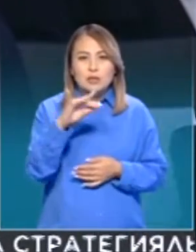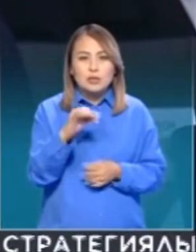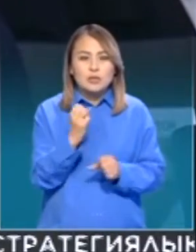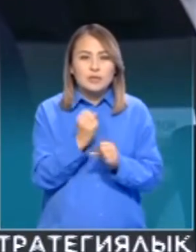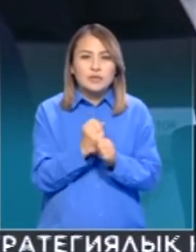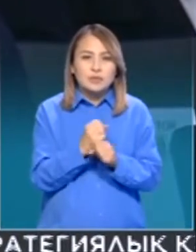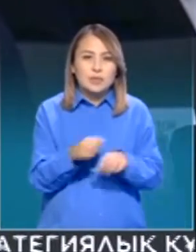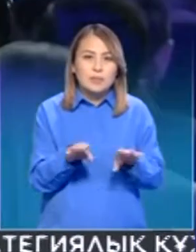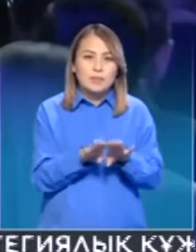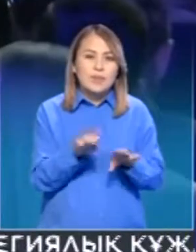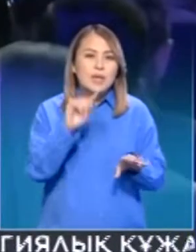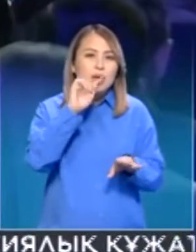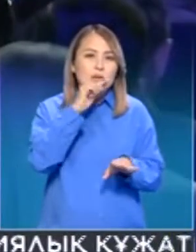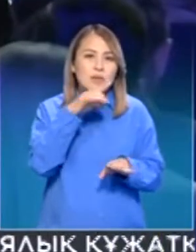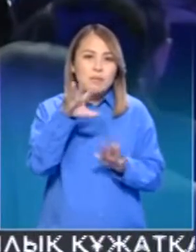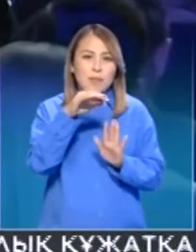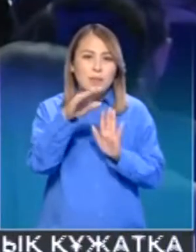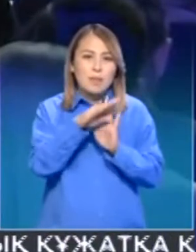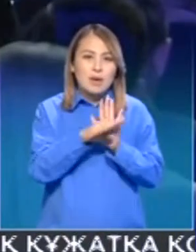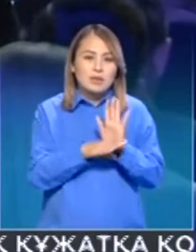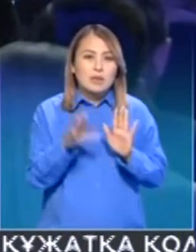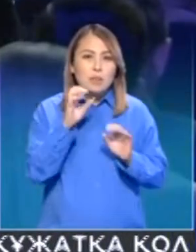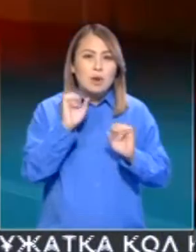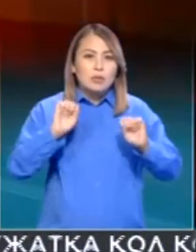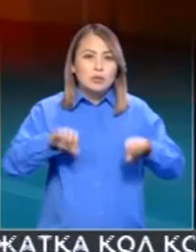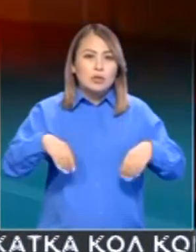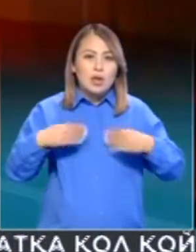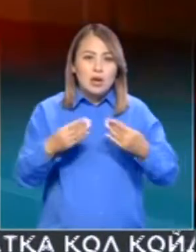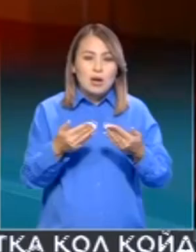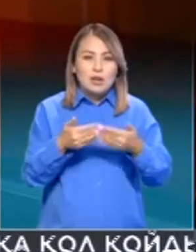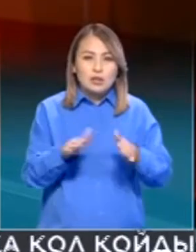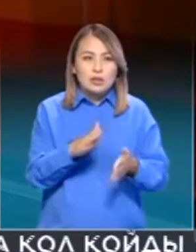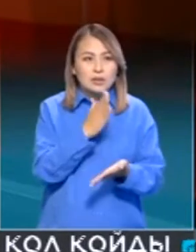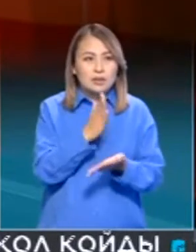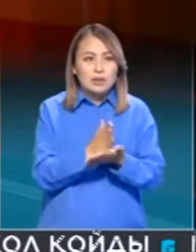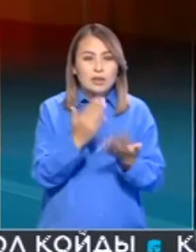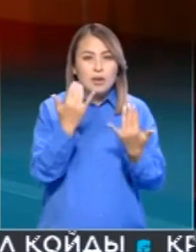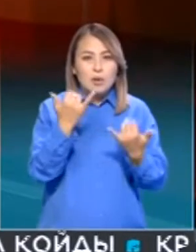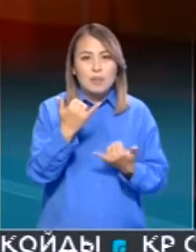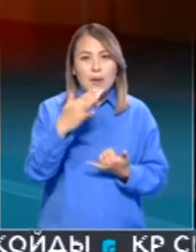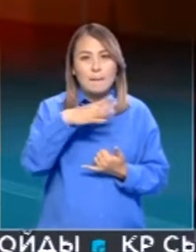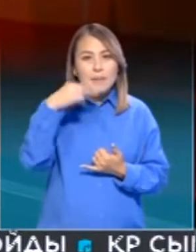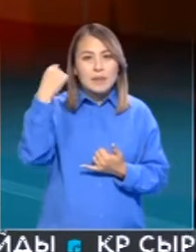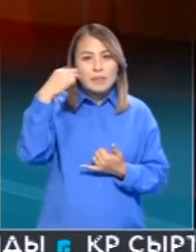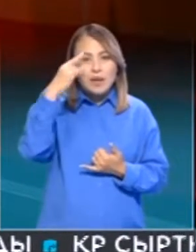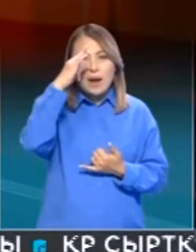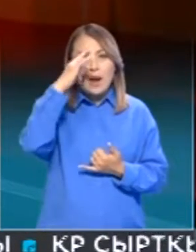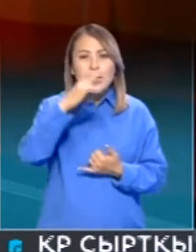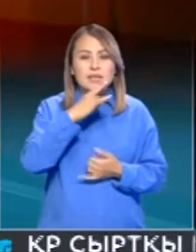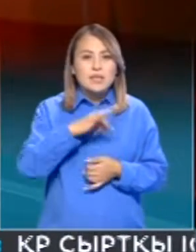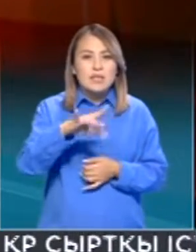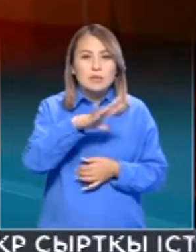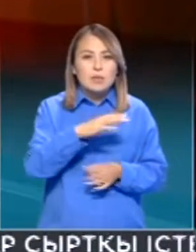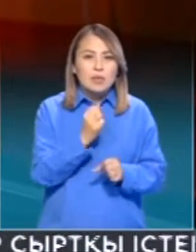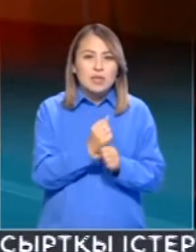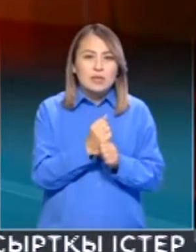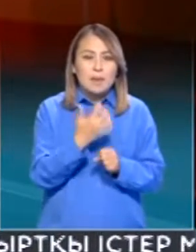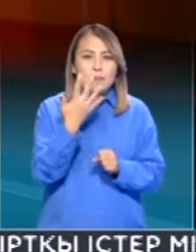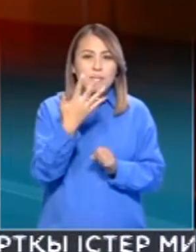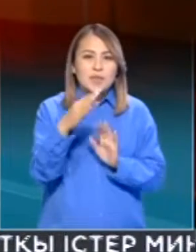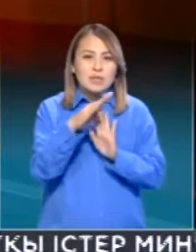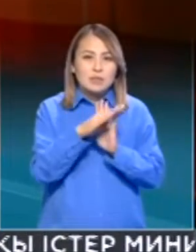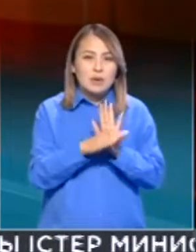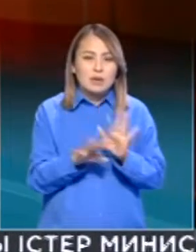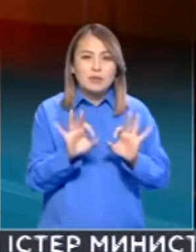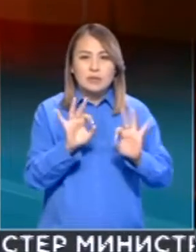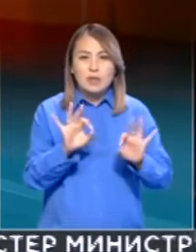көшет, ол экономиканың барлық саласында жаңа мүмкіндіктер ашады. Жалпы президент бүгін Қазақстанның цифрлық трансформациясындағы 5 басымдықты